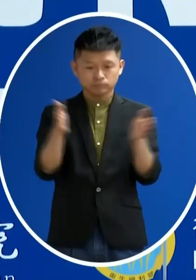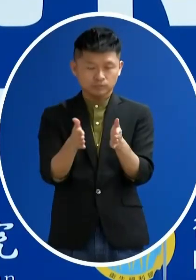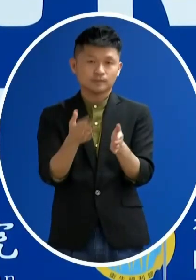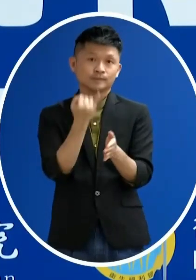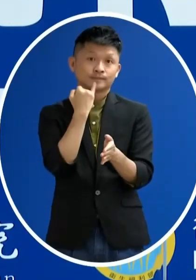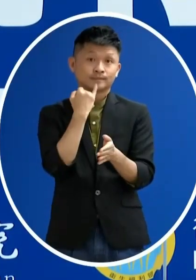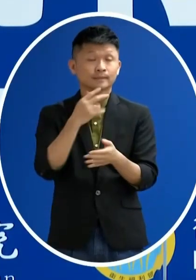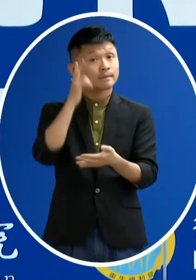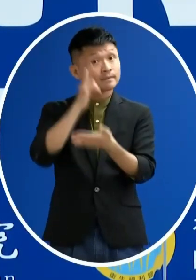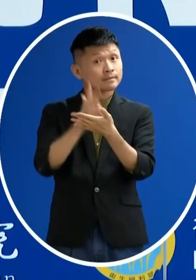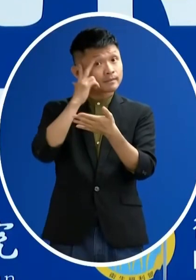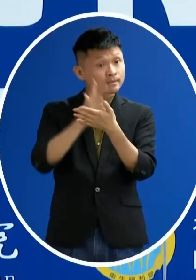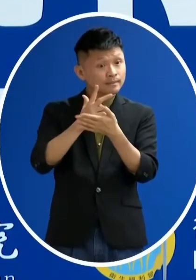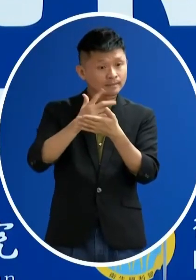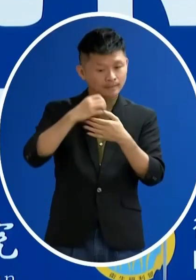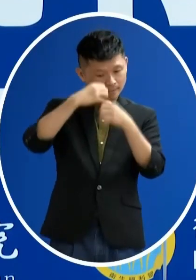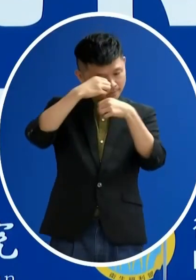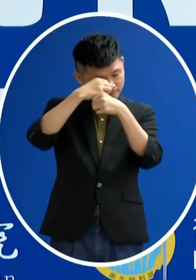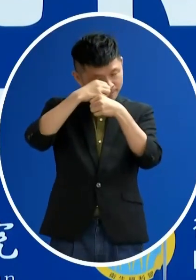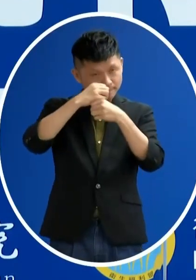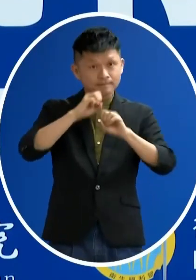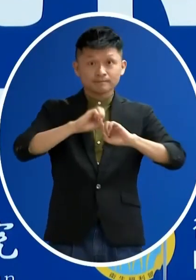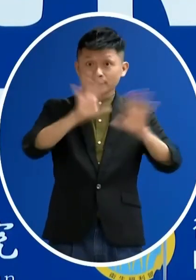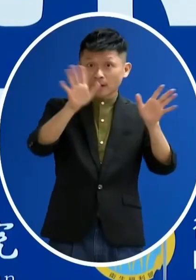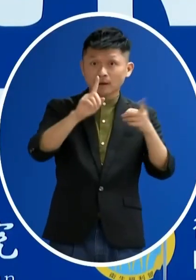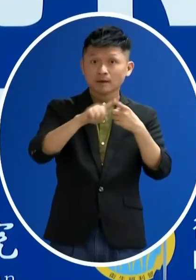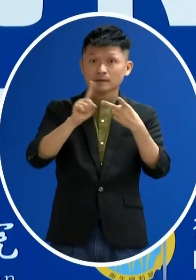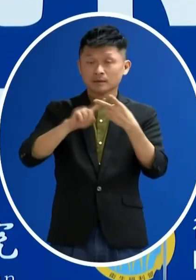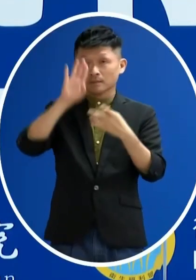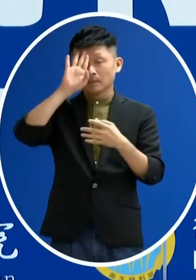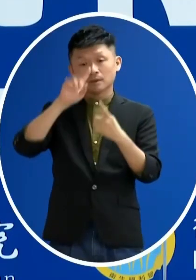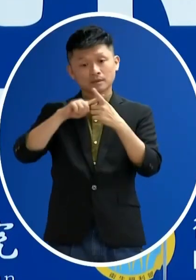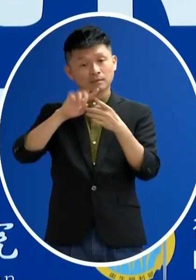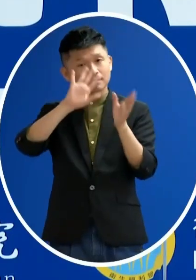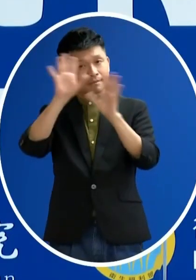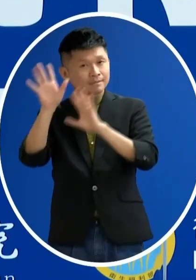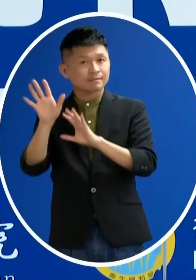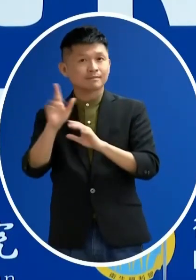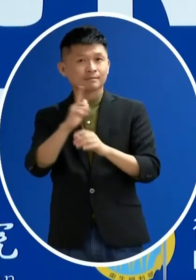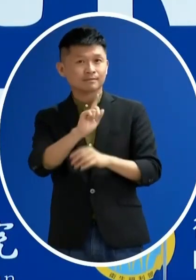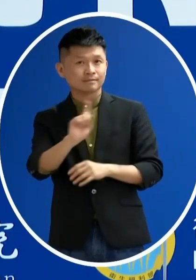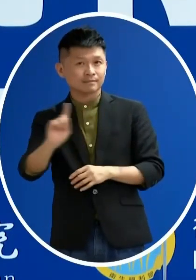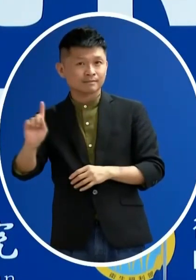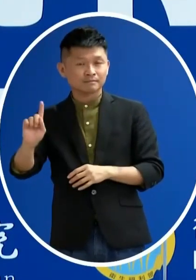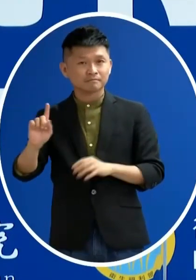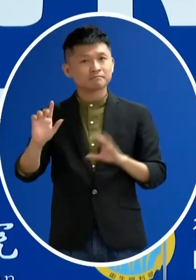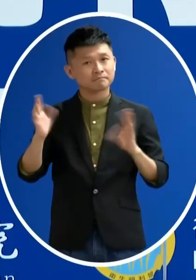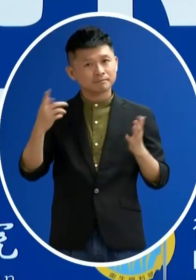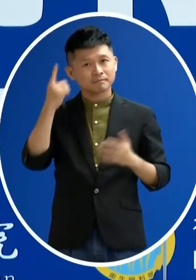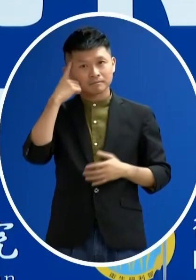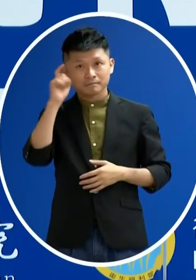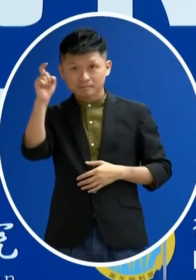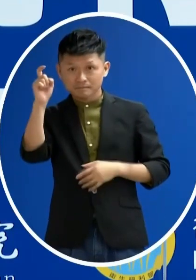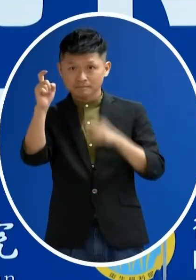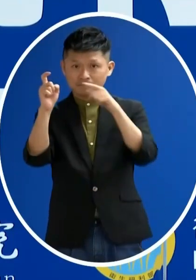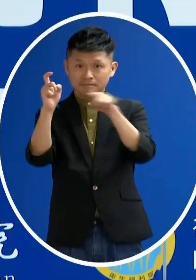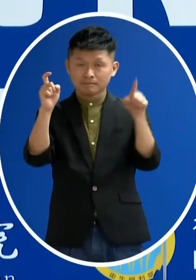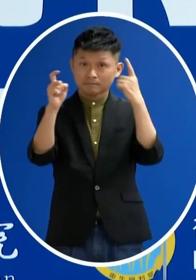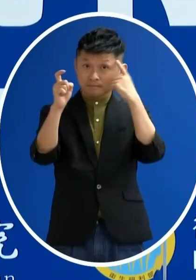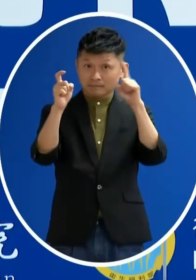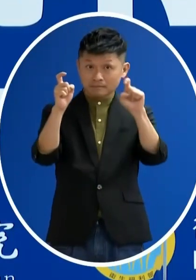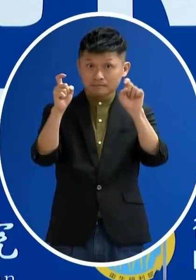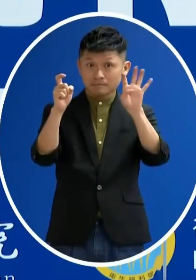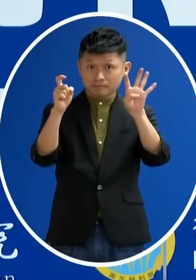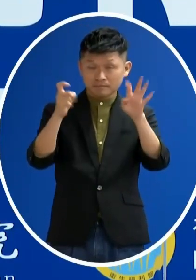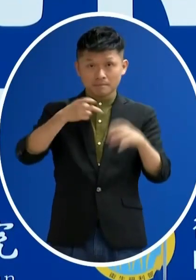个定序的结果还有病人的状况来看，我们确实也是有这个10天到14天之间被我